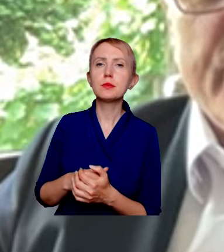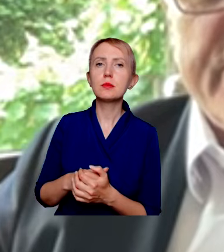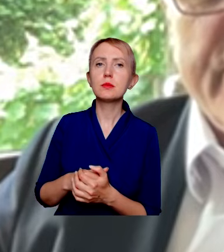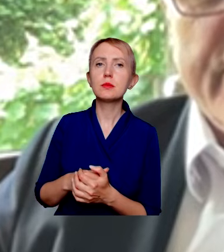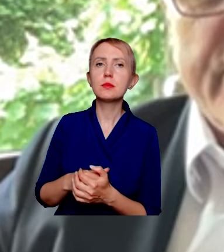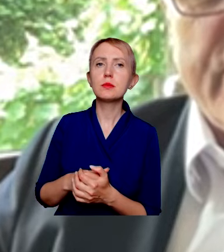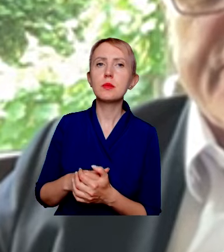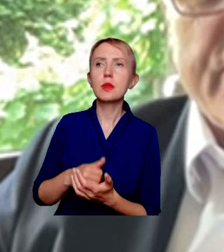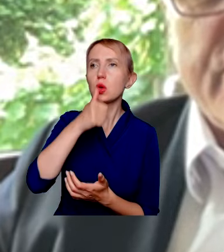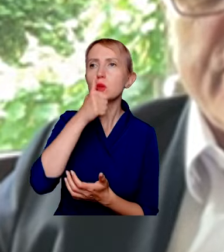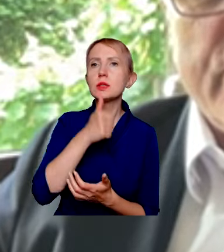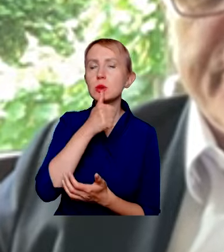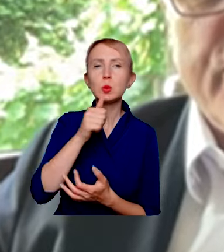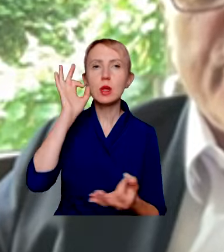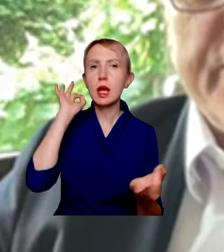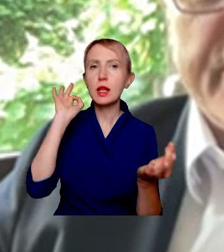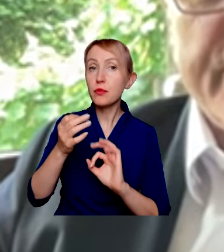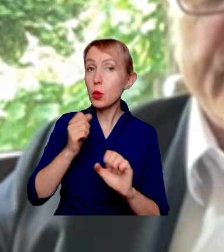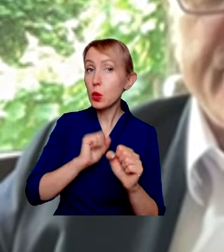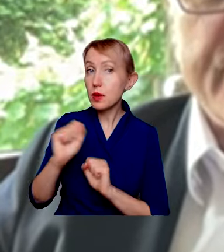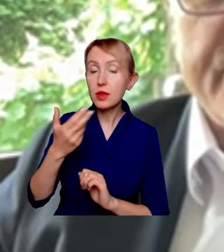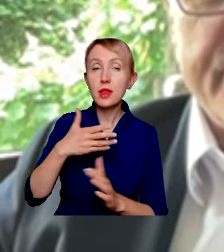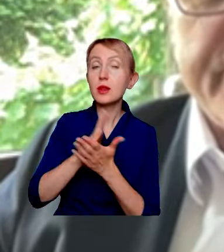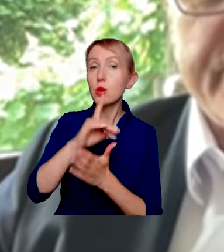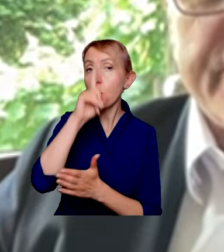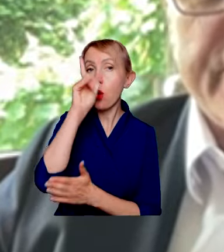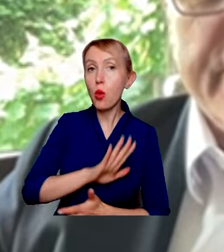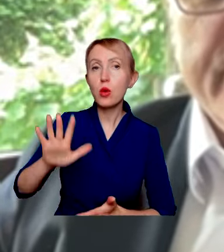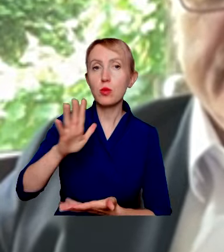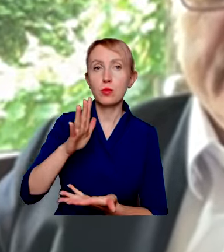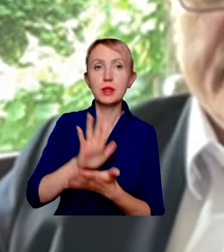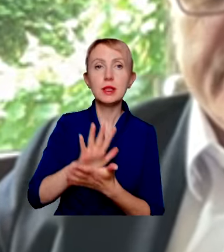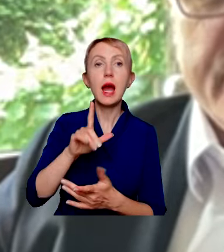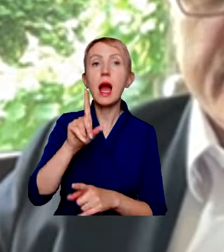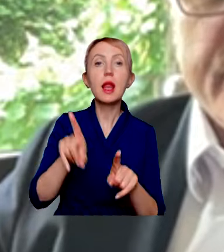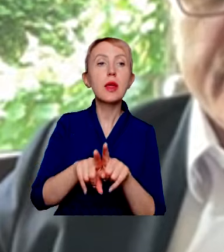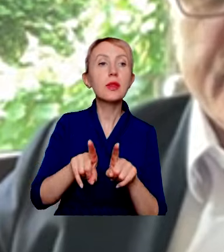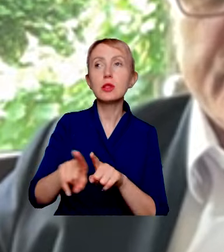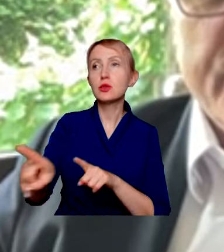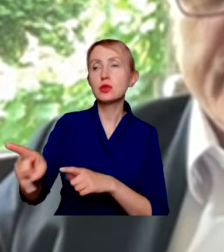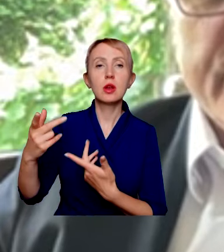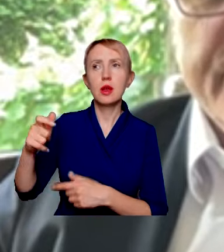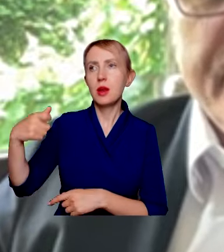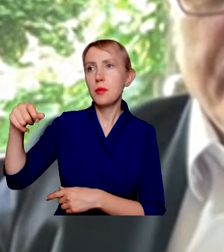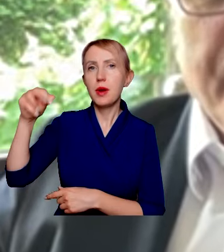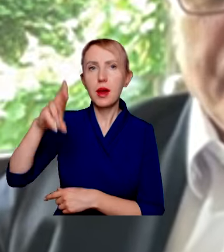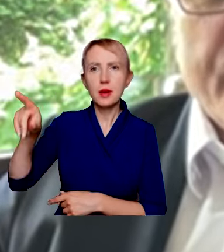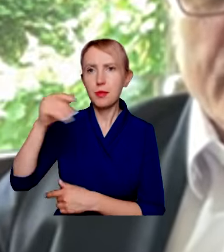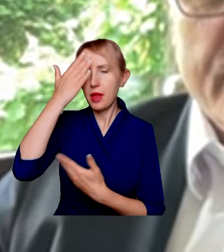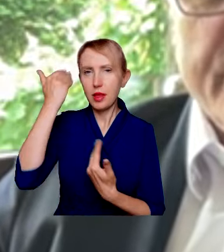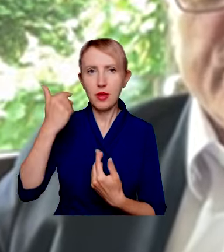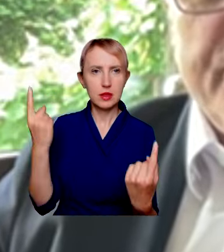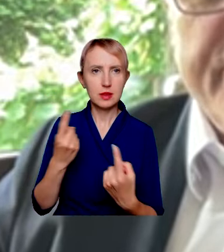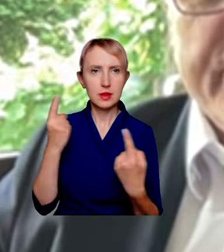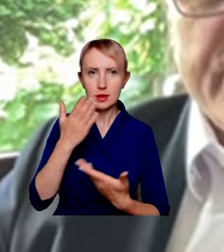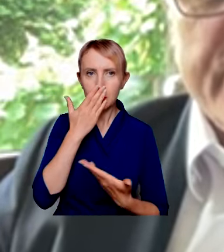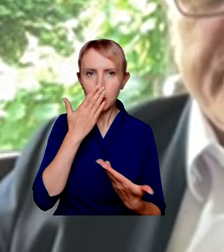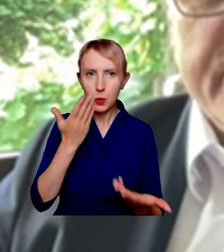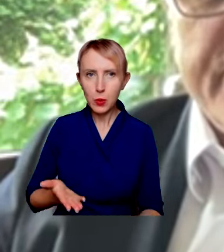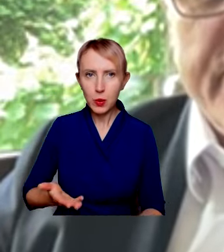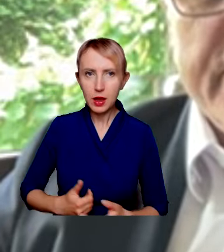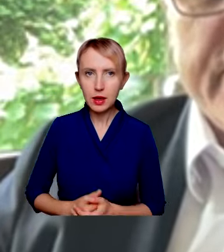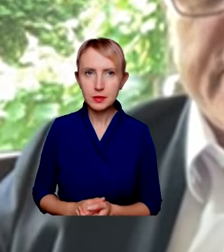cenzura informacyjna, nie tylko w stosunku do opinii publicznej, ale jak się okazuje także do prezydenta Rzeczypospolitej. No,